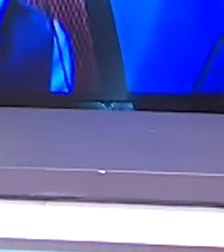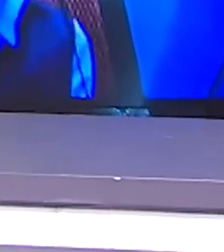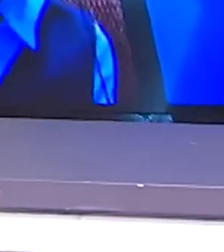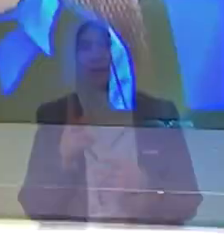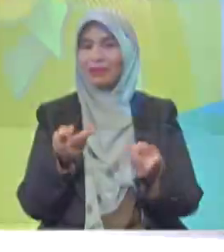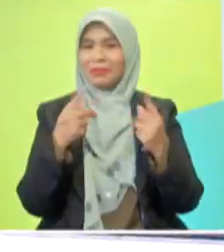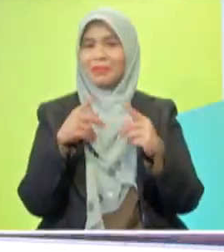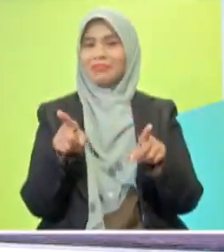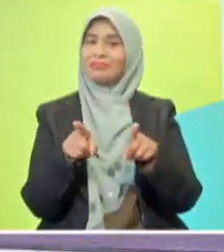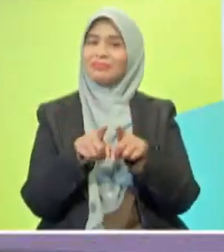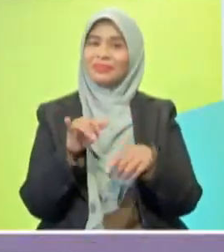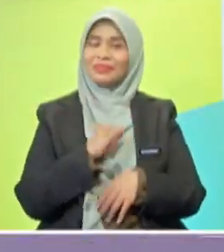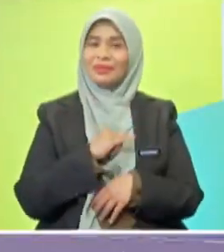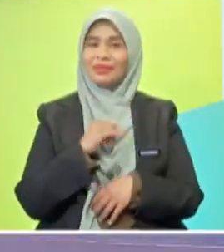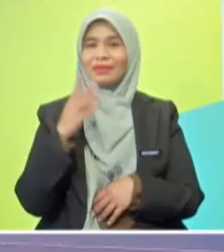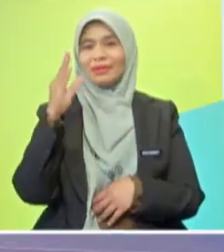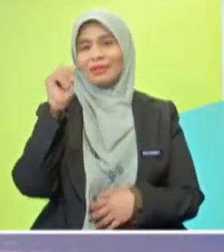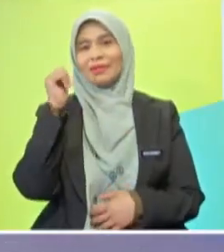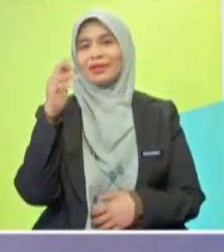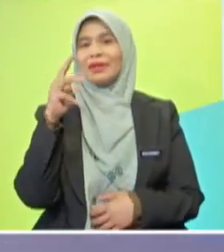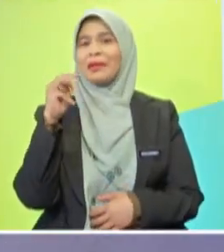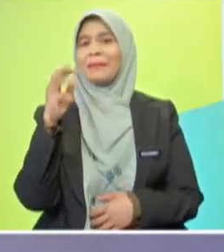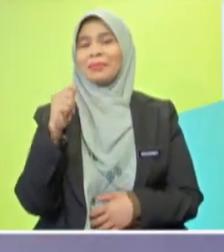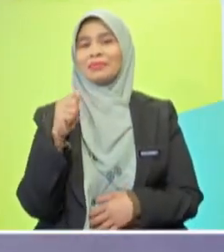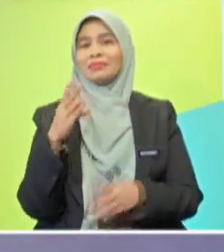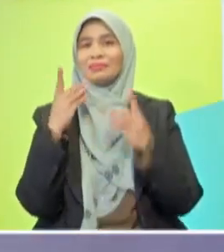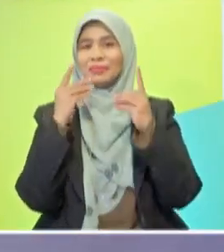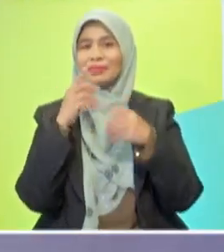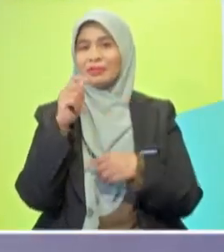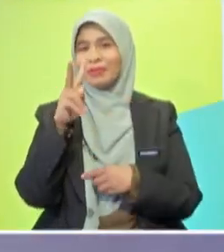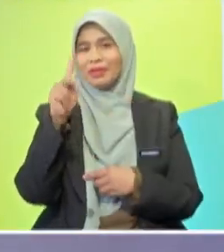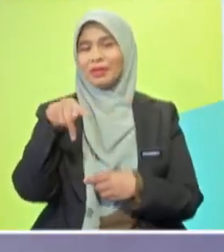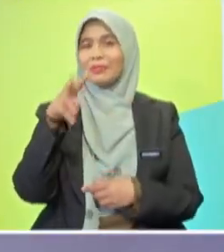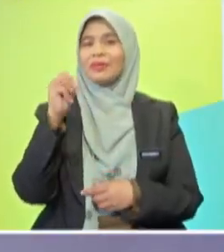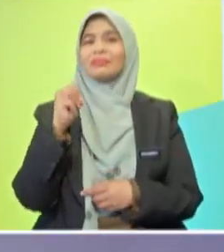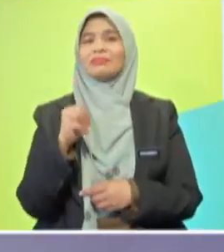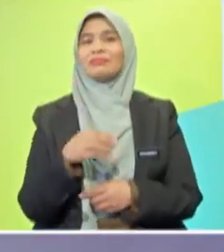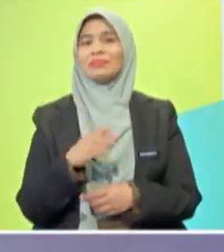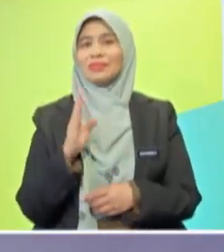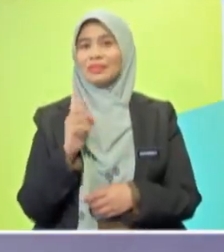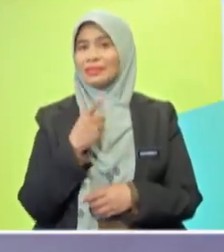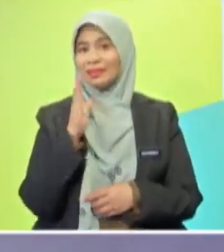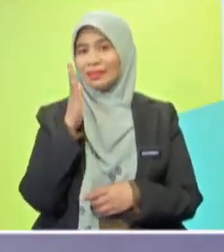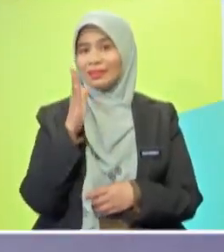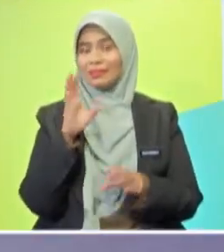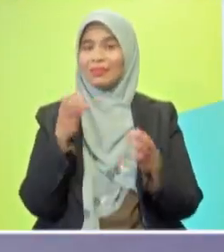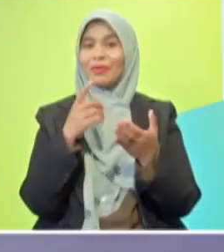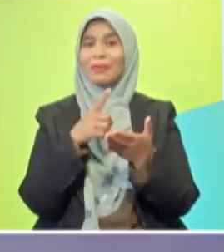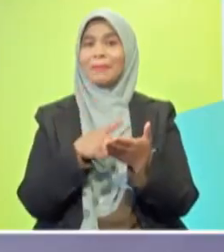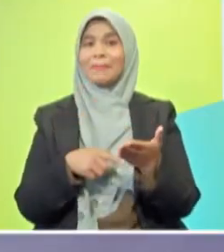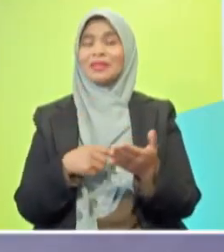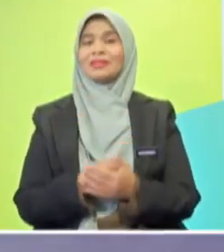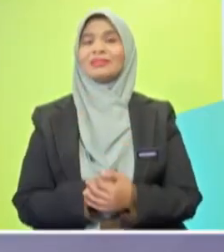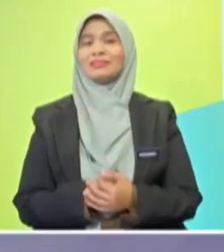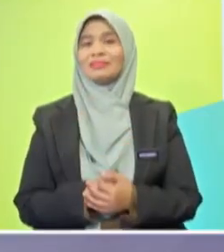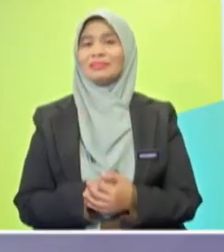Bersama saya Aiman Sufian Azman di Didik TV KPM. Baiklah, untuk segmen kali ini, apa yang akan kita lakukan bersama dengan murid-murid kita pada